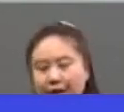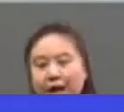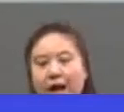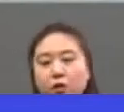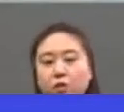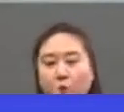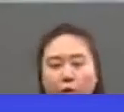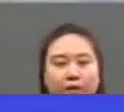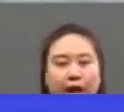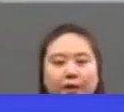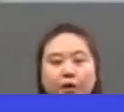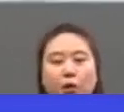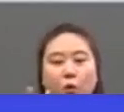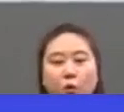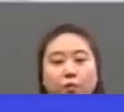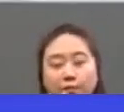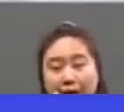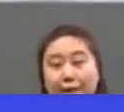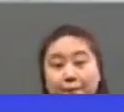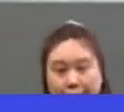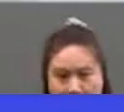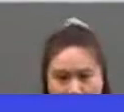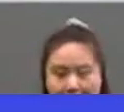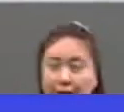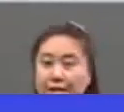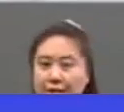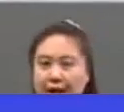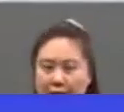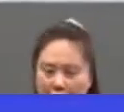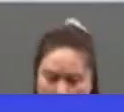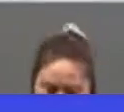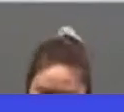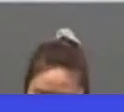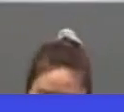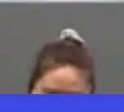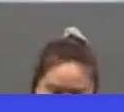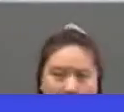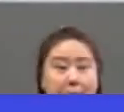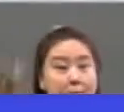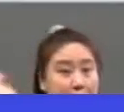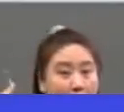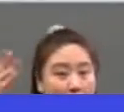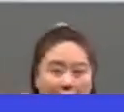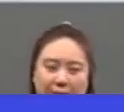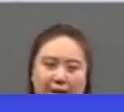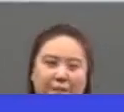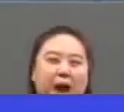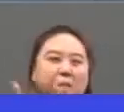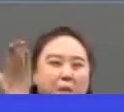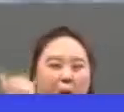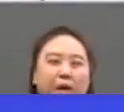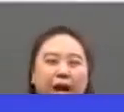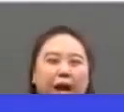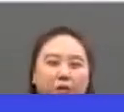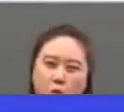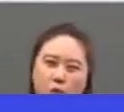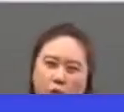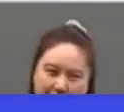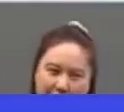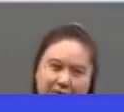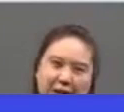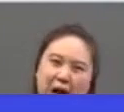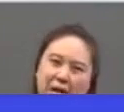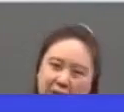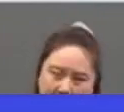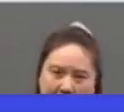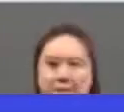ต่อปีอันนี้เป็นสิ่งที่ข้อมูลทางวิชาการกำหนดครับ ค่ะอันนี้ก็จะเป็นข้อมูลทั้งตัวเรือแล้วก็อุปกรณ์ด้วยถูกต้อง